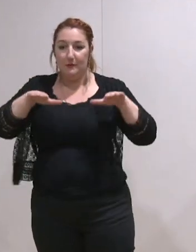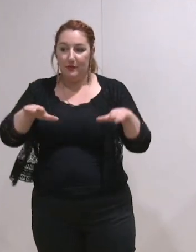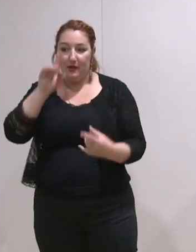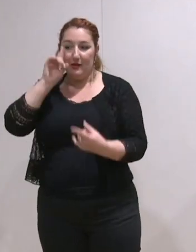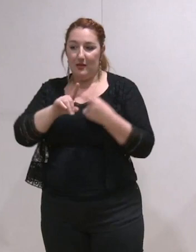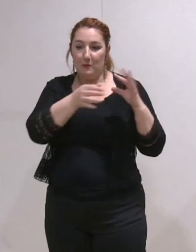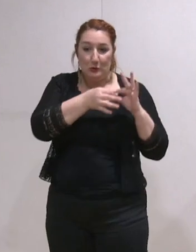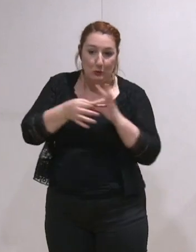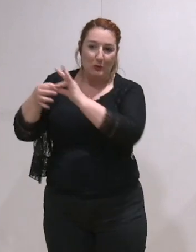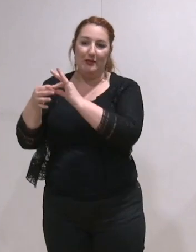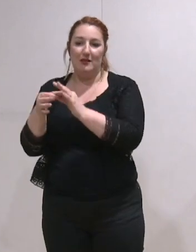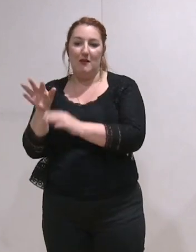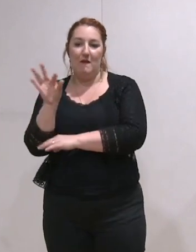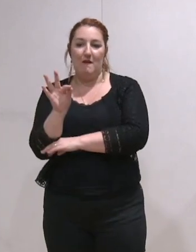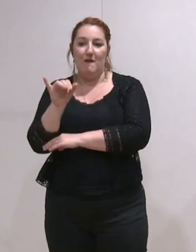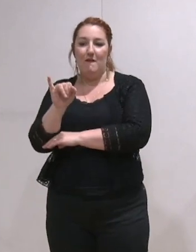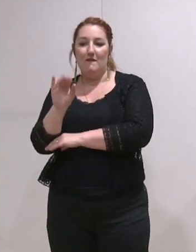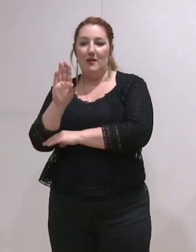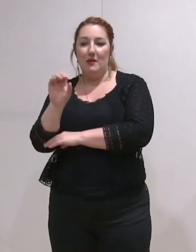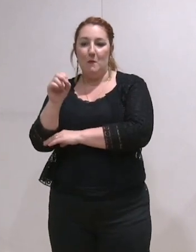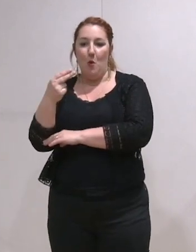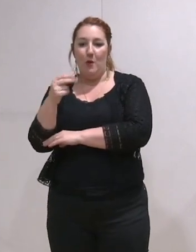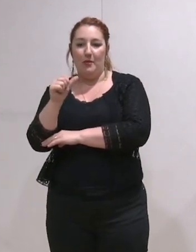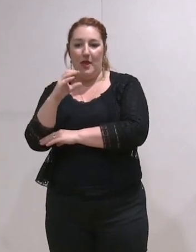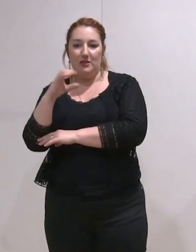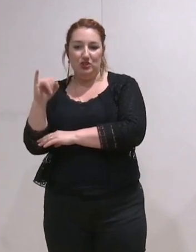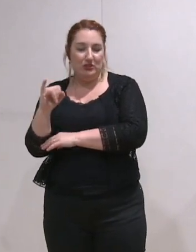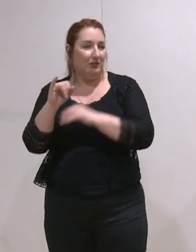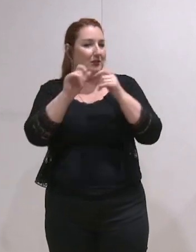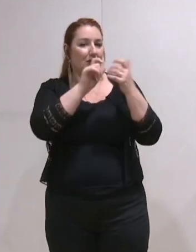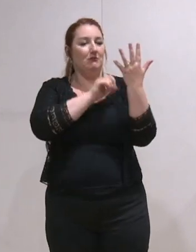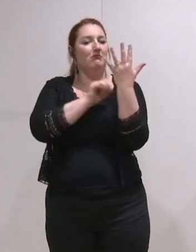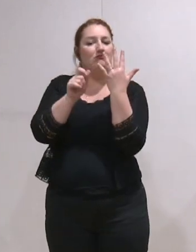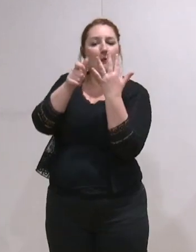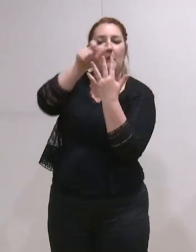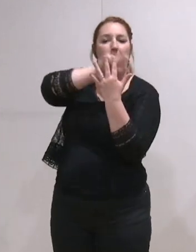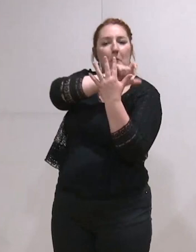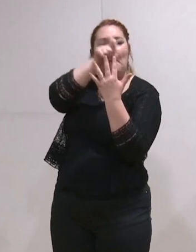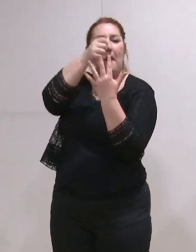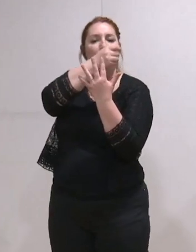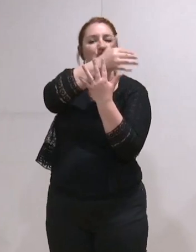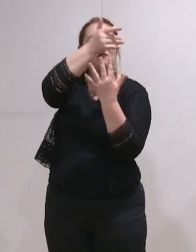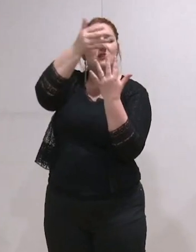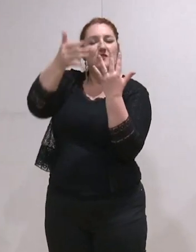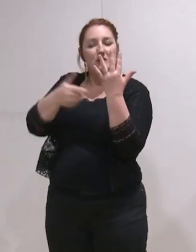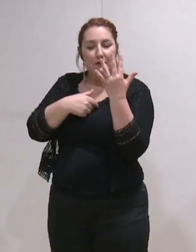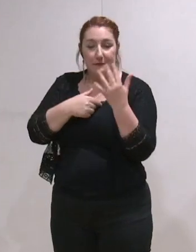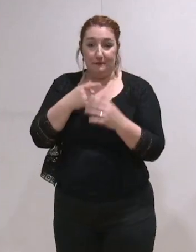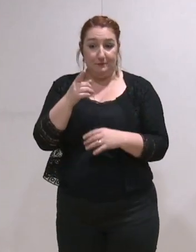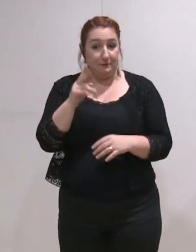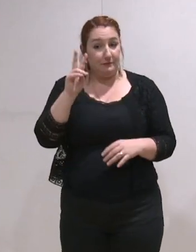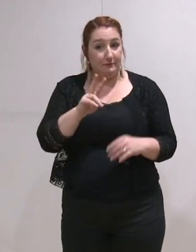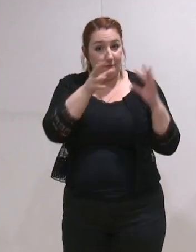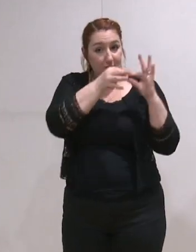qui qui apparaît sur sur ce tableau donc qui est une suite qui a été introduite en